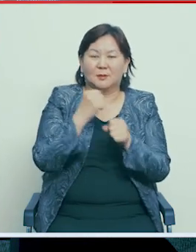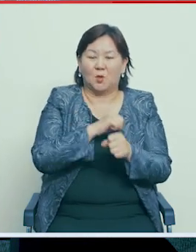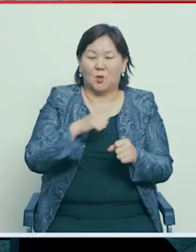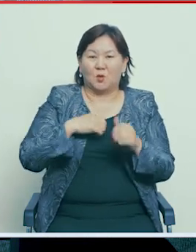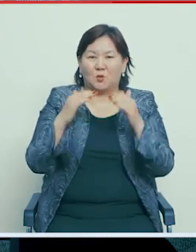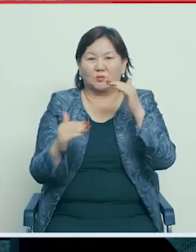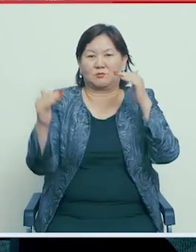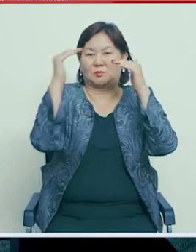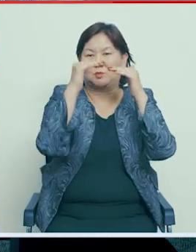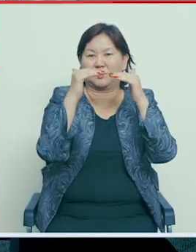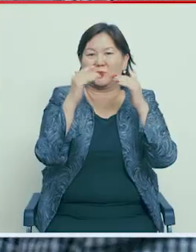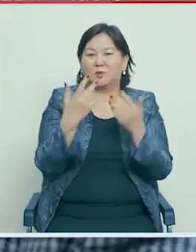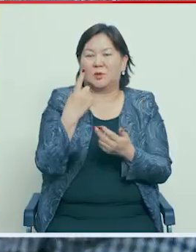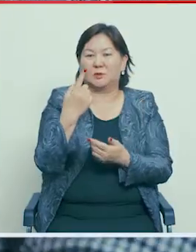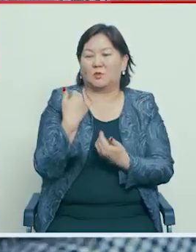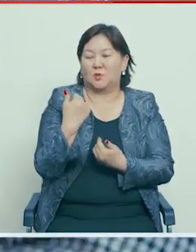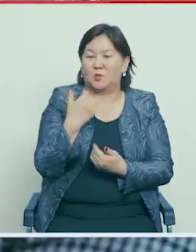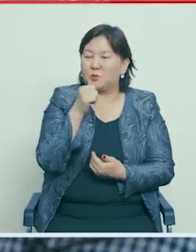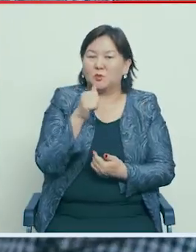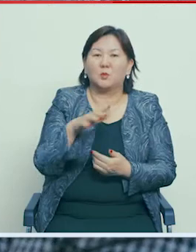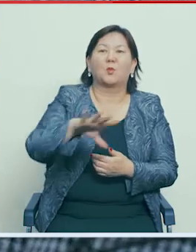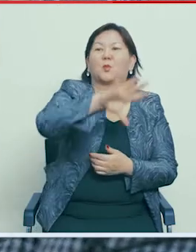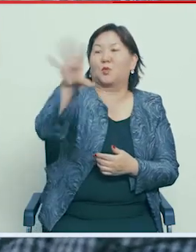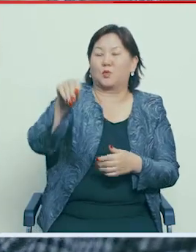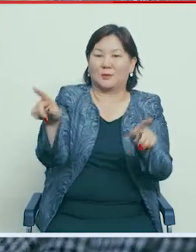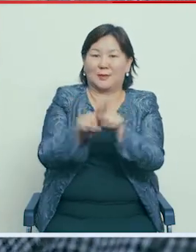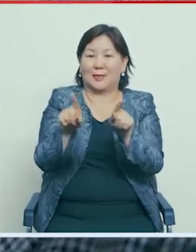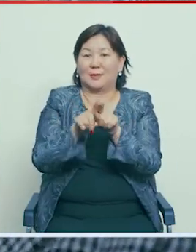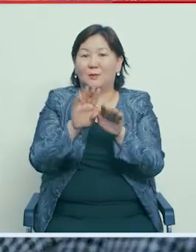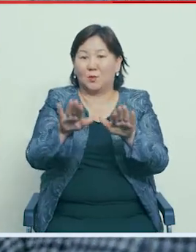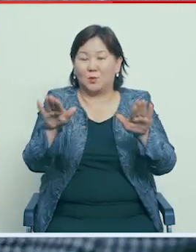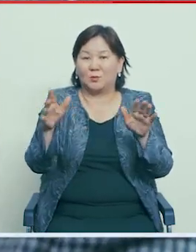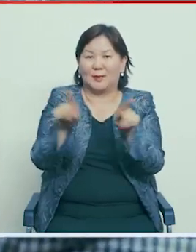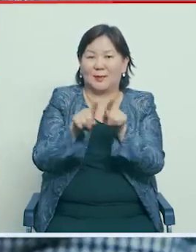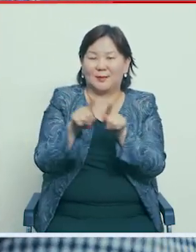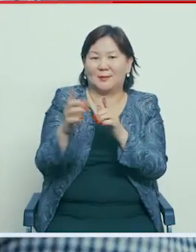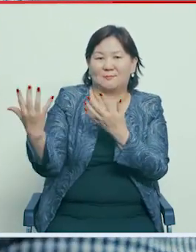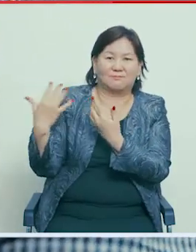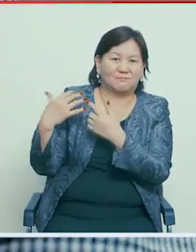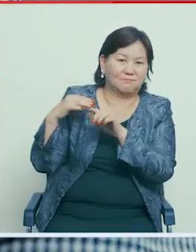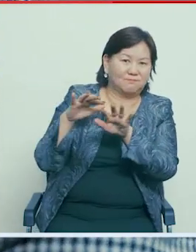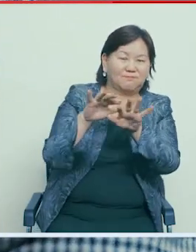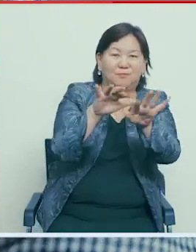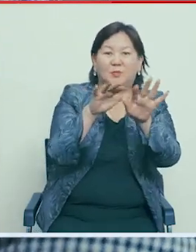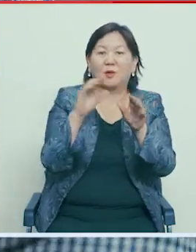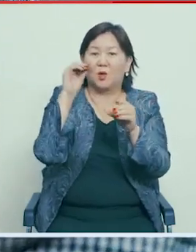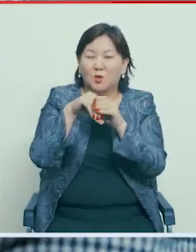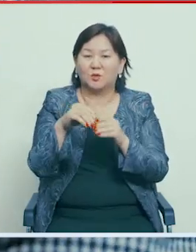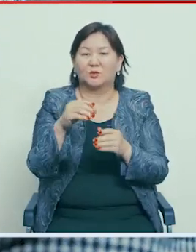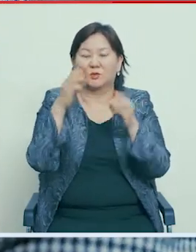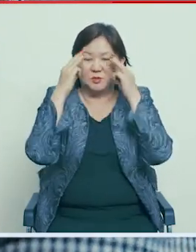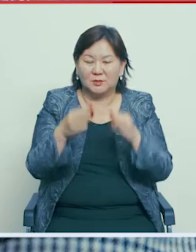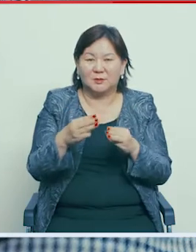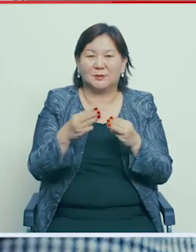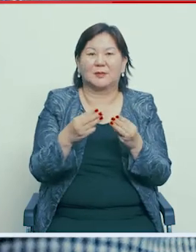төвшөнд одоо ганц өөрийнхөө хөвгтийг биш бусдад ч гэсэн үлгэрч болоо бусдадтай элбэд бас энэ асуудлуудыг шийдэх тал